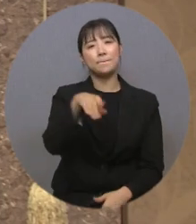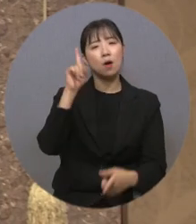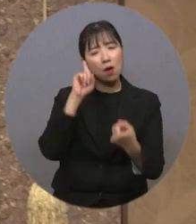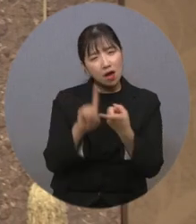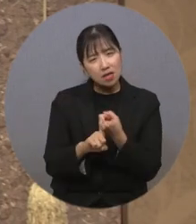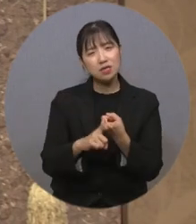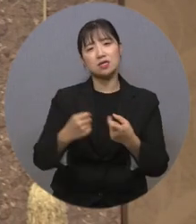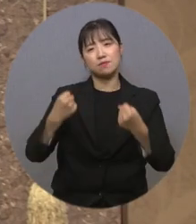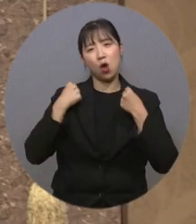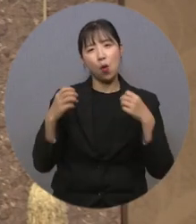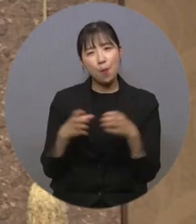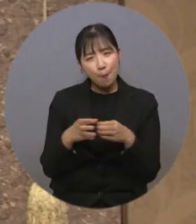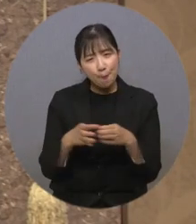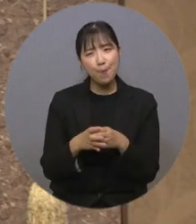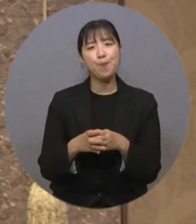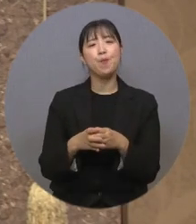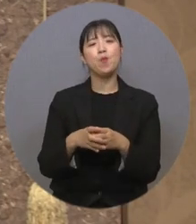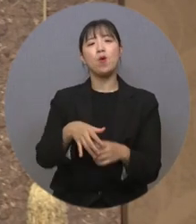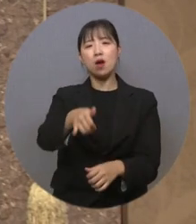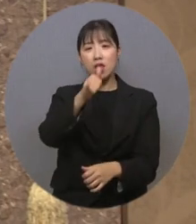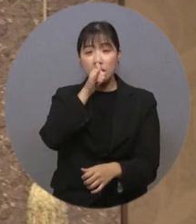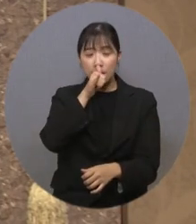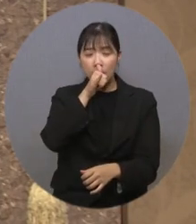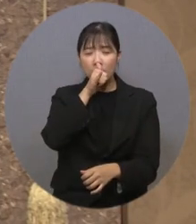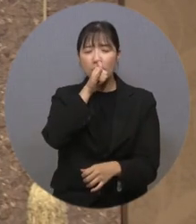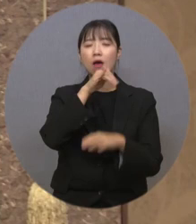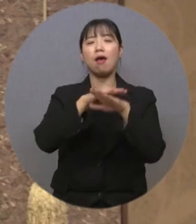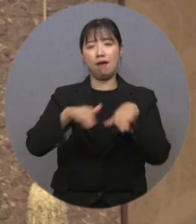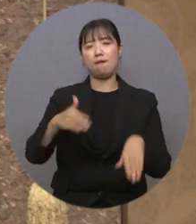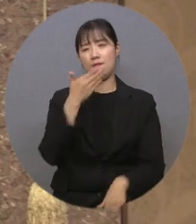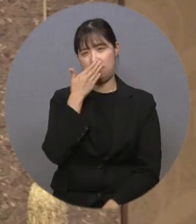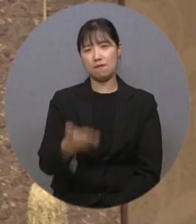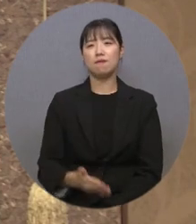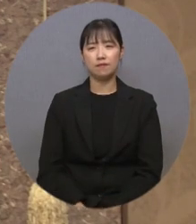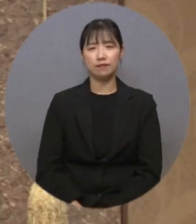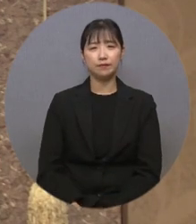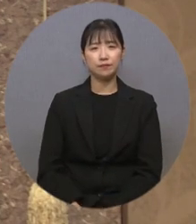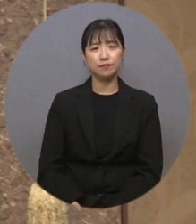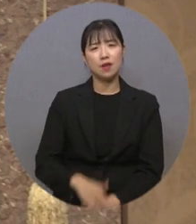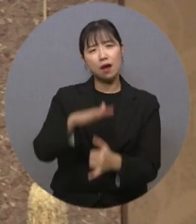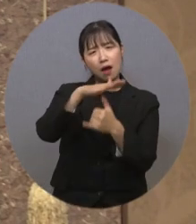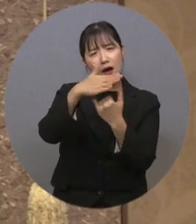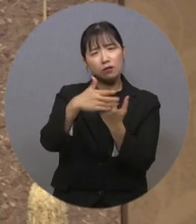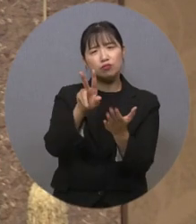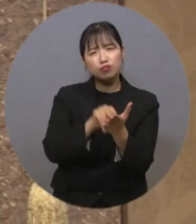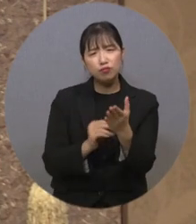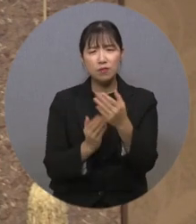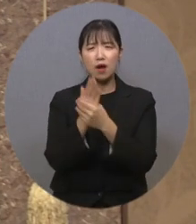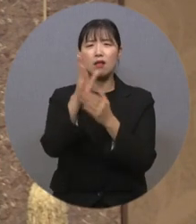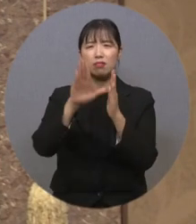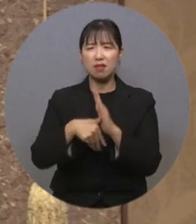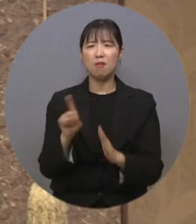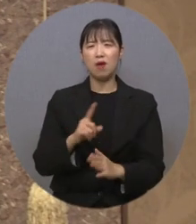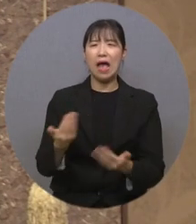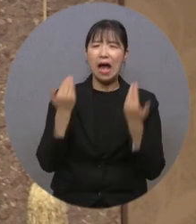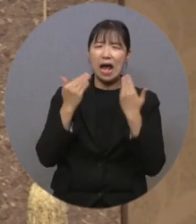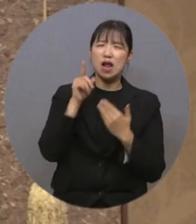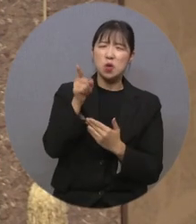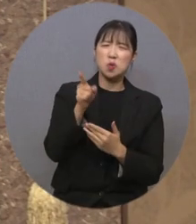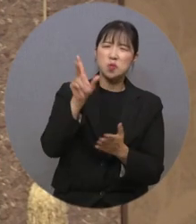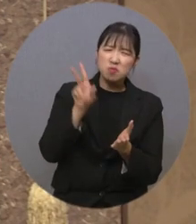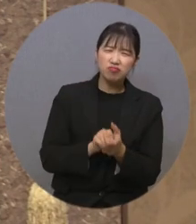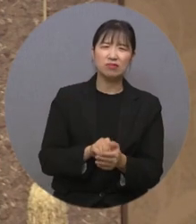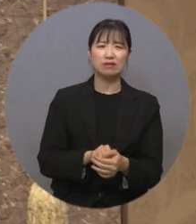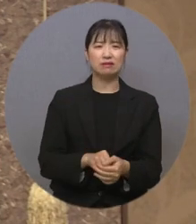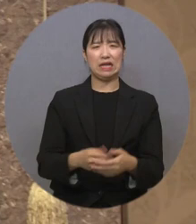관심과 협조가 있어야 해결이 가능하다고 봅니다. 네. 이런 아이들의 문제가 발생했을 때 학교에 문제가 있다.